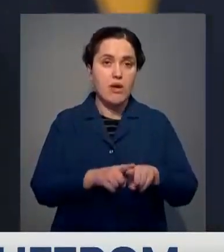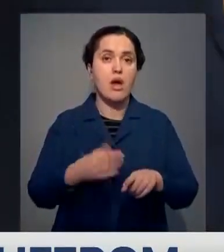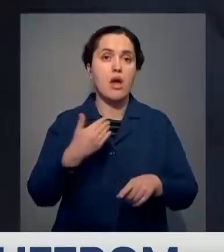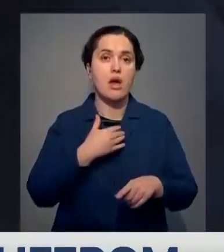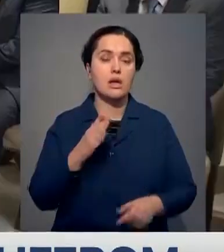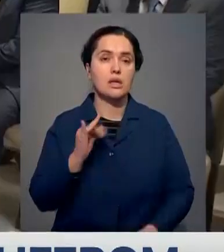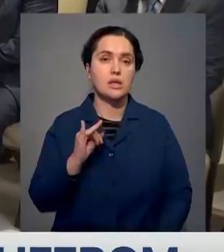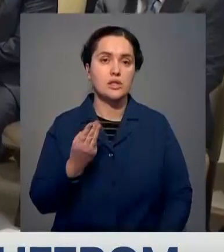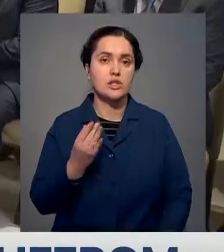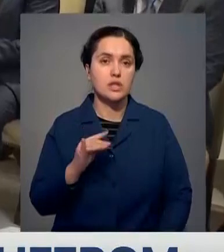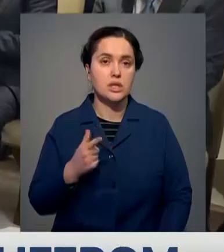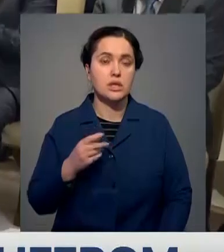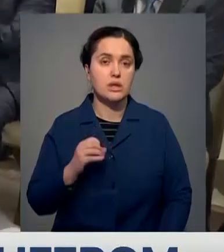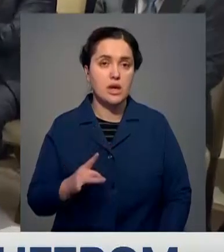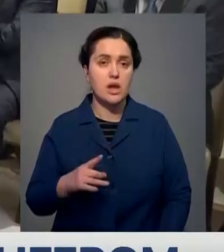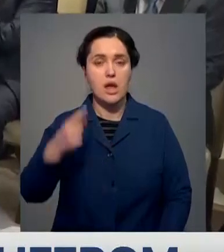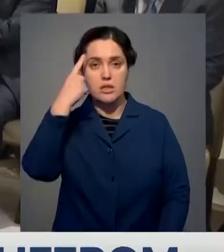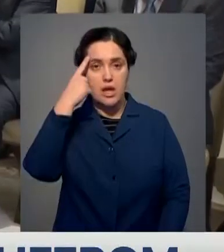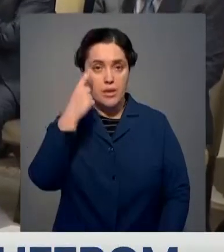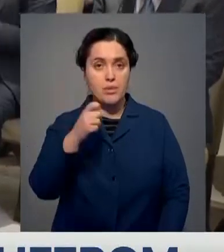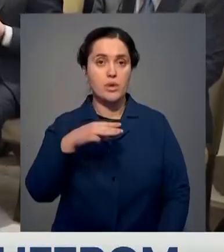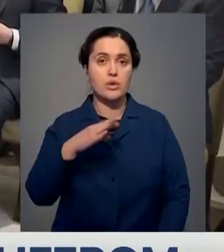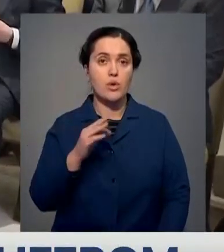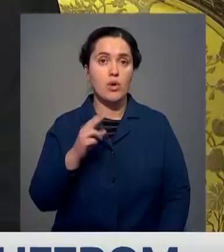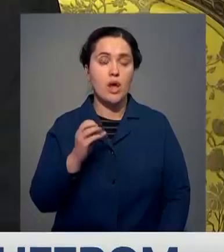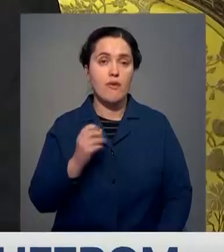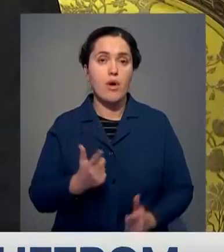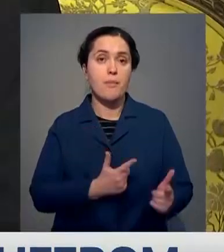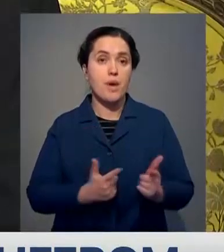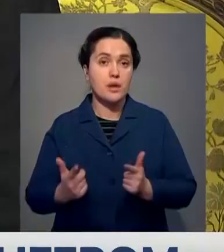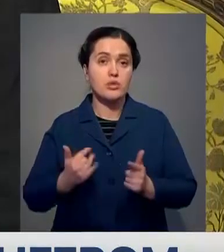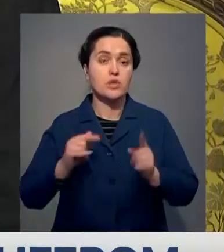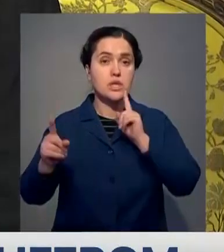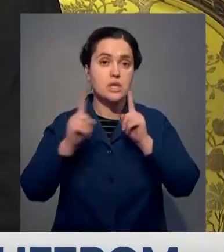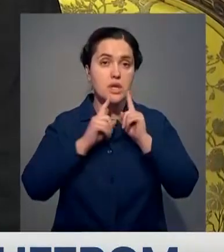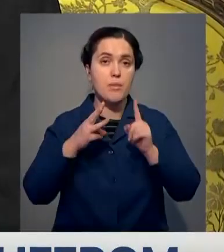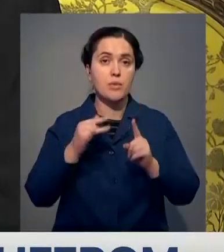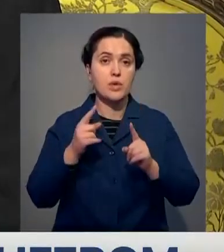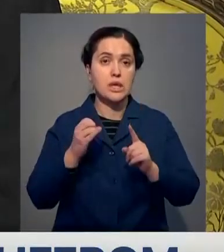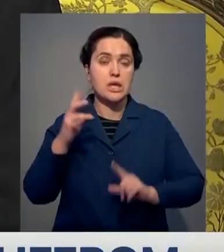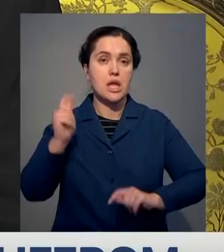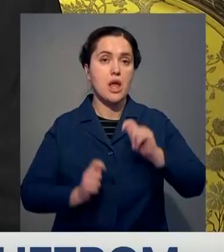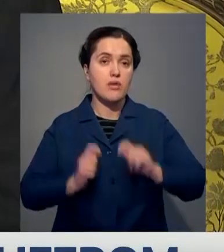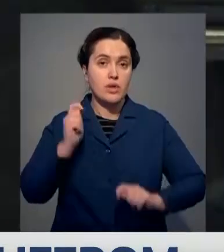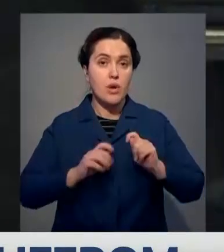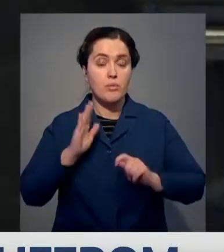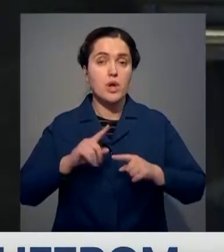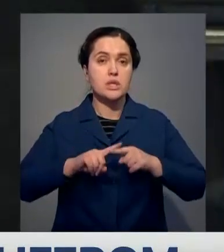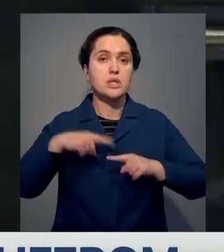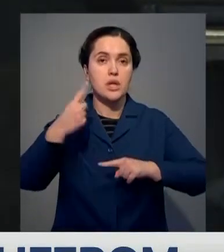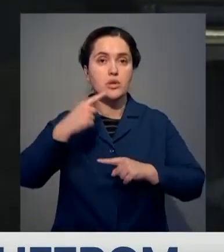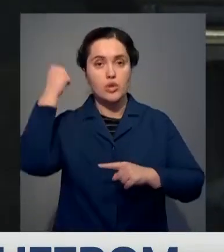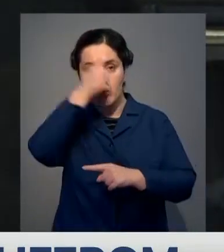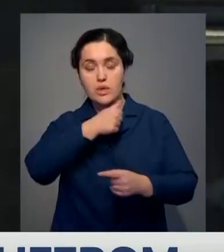рынок. Вольфганг Ишингер, в свою очередь, сообщил Токаеву о подготовке к очередному заседанию Мюнхенской конференции, которая намечена на